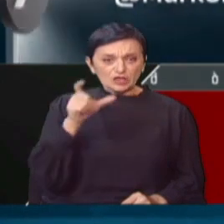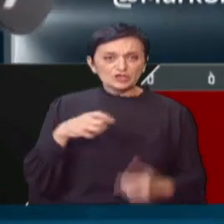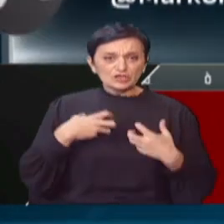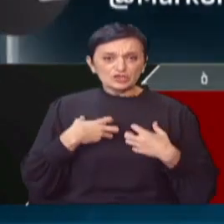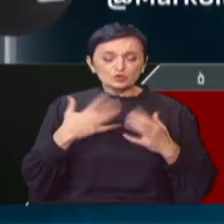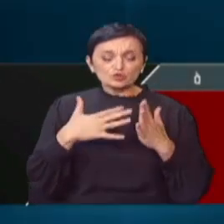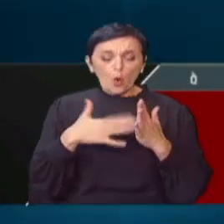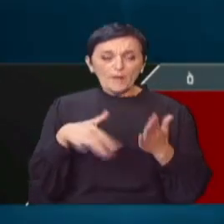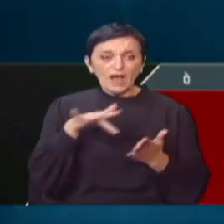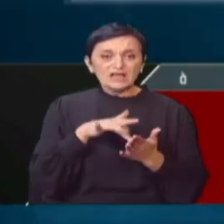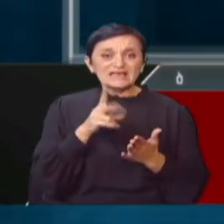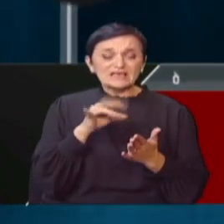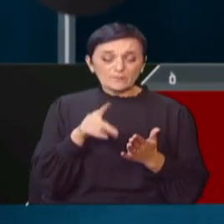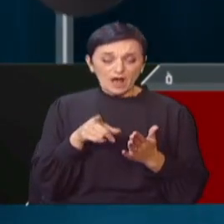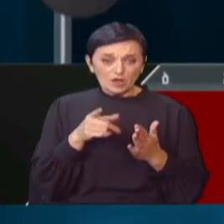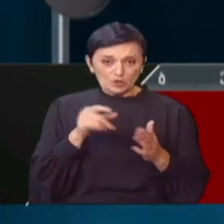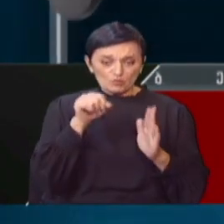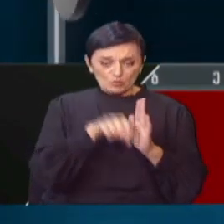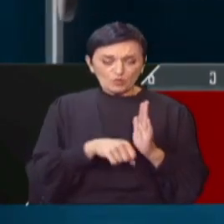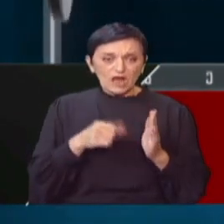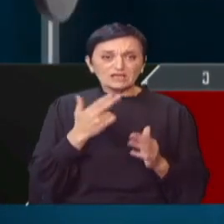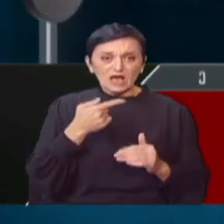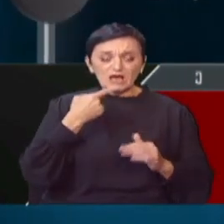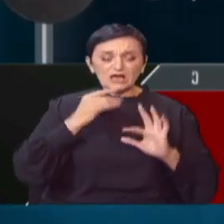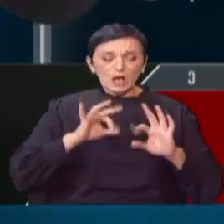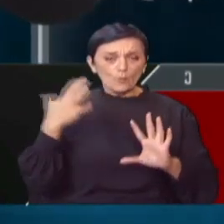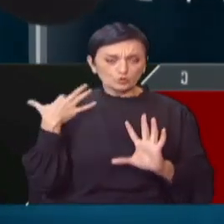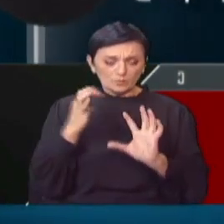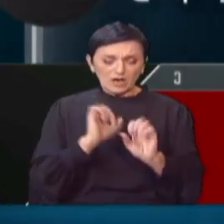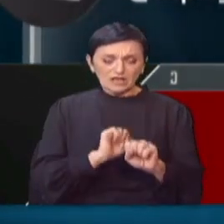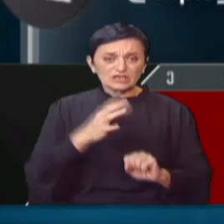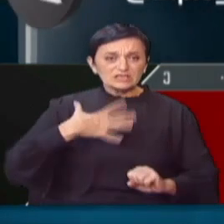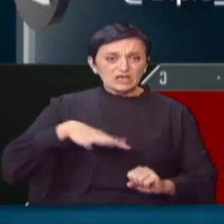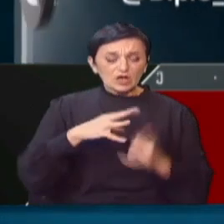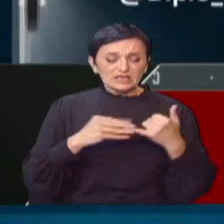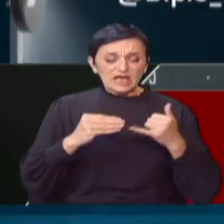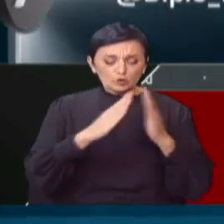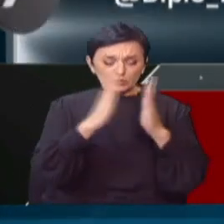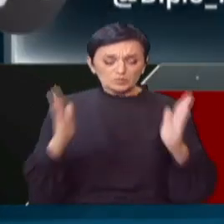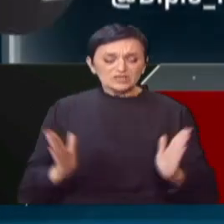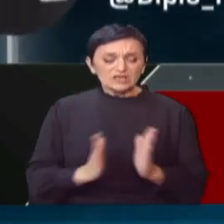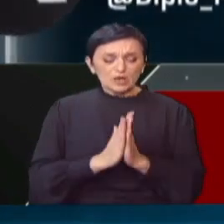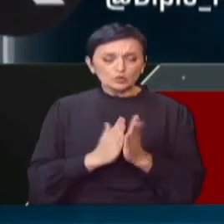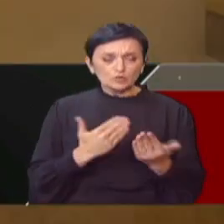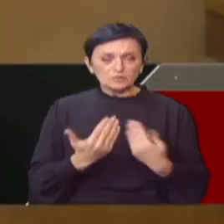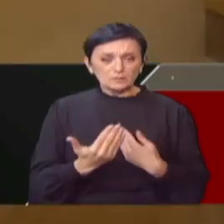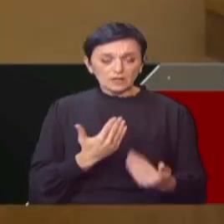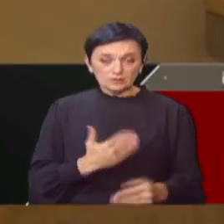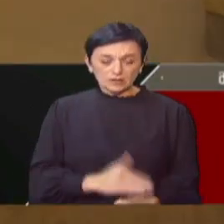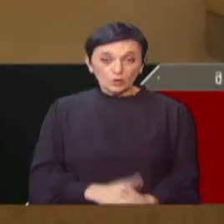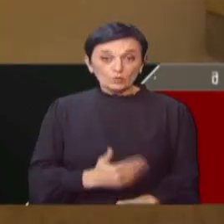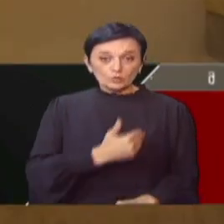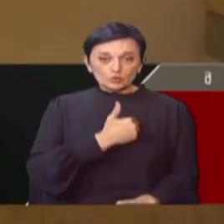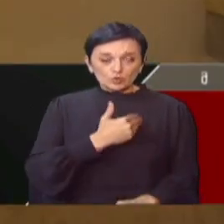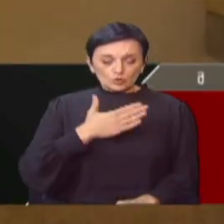სოფელ კირბალში მომხდარი მკვლელობა და კიდევ ერთხელ გამოხატეს მხარდაჭერა საქართველოს ტერიტორიული მთლიანობის მიმართ. სურს